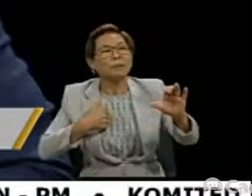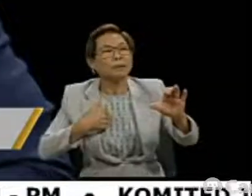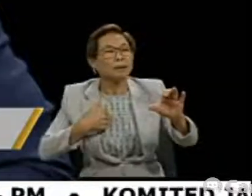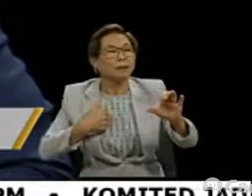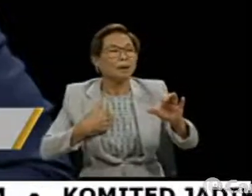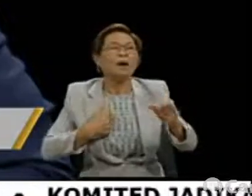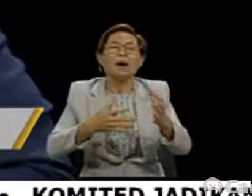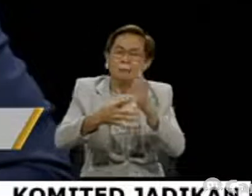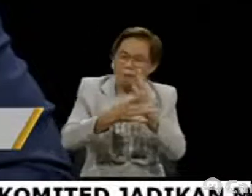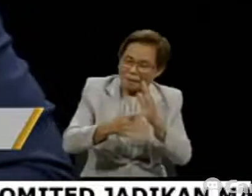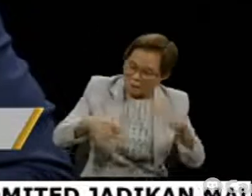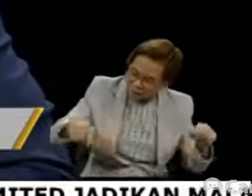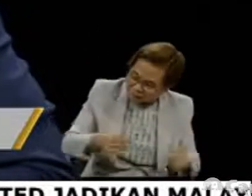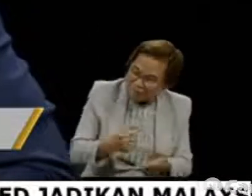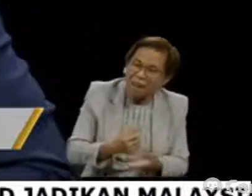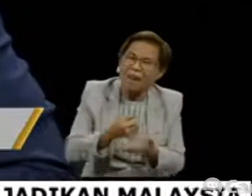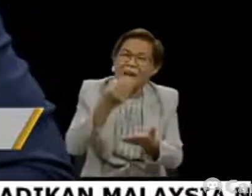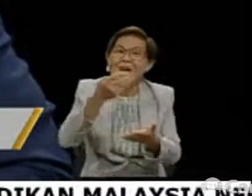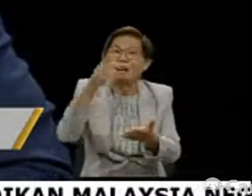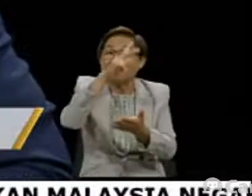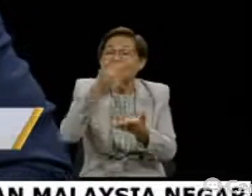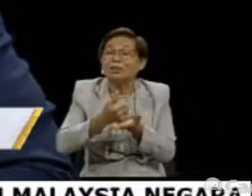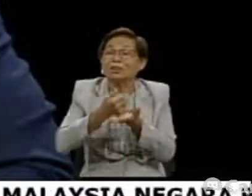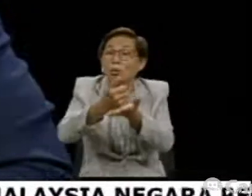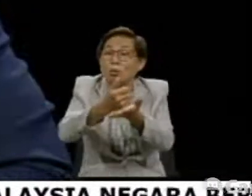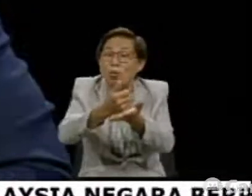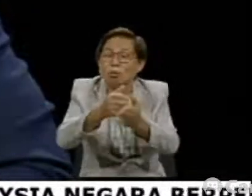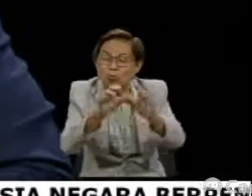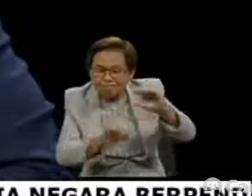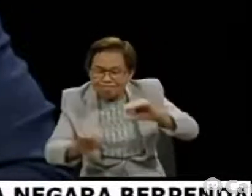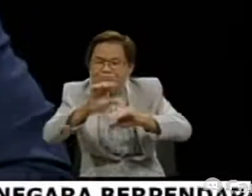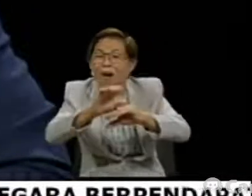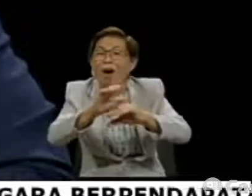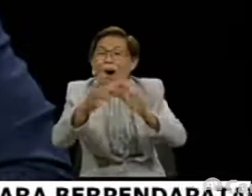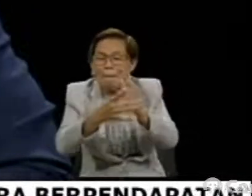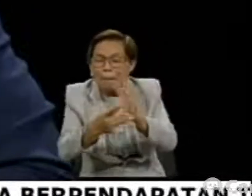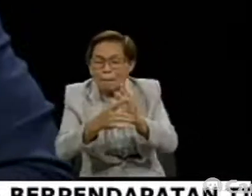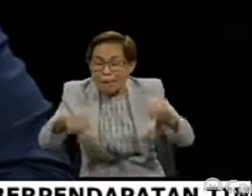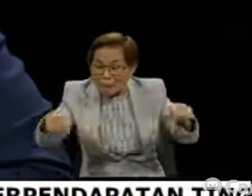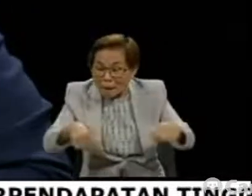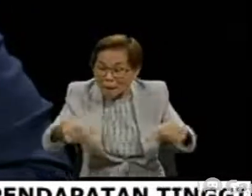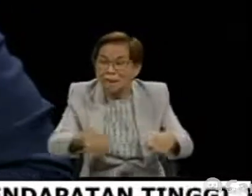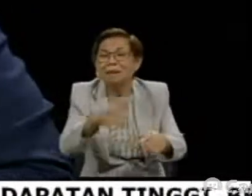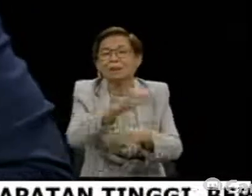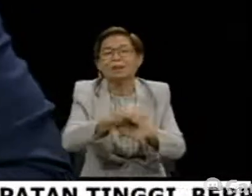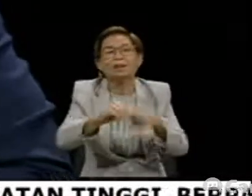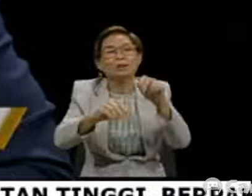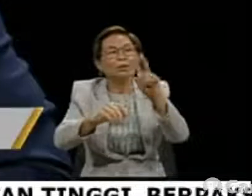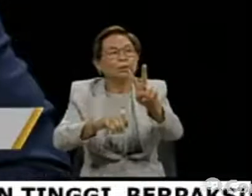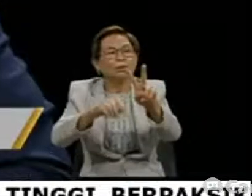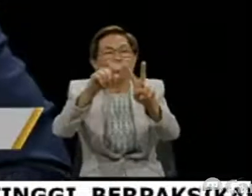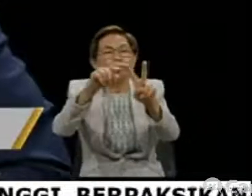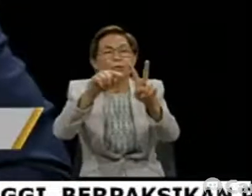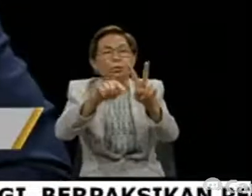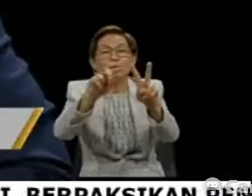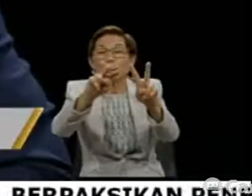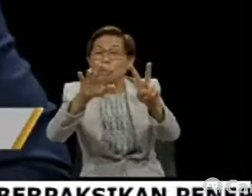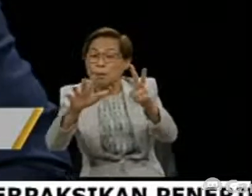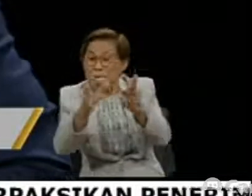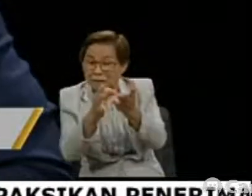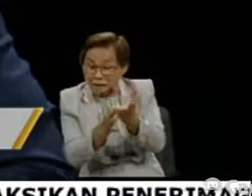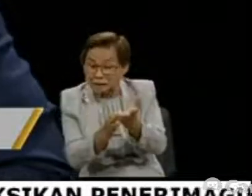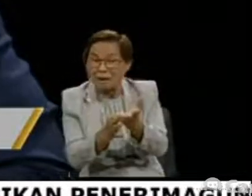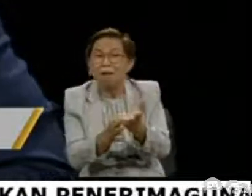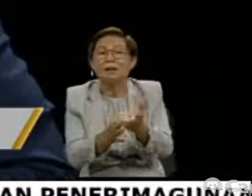apa salah satunya masa Sabrina Sabrina masa yang doing Ups inforce bergizi ya Sabtu di Myanmar pun atau